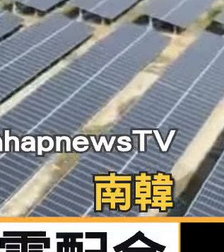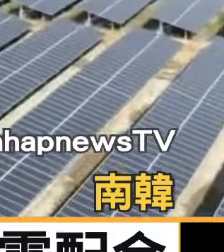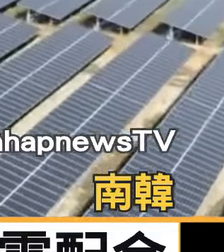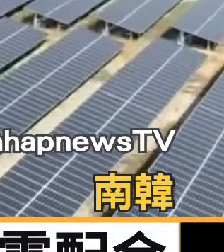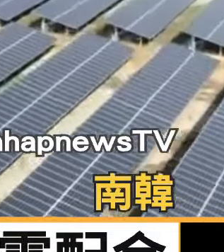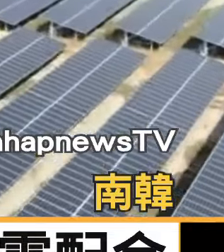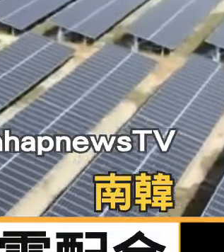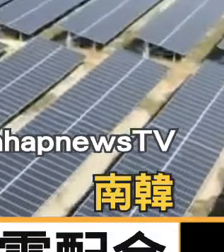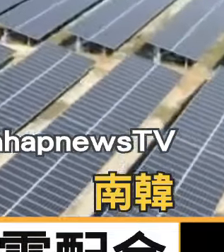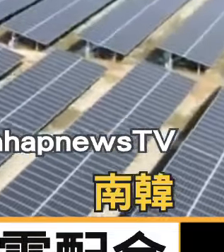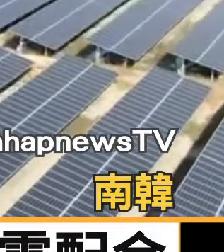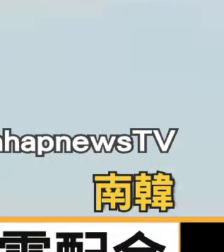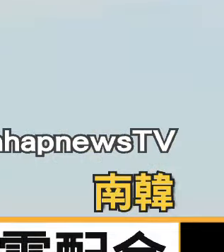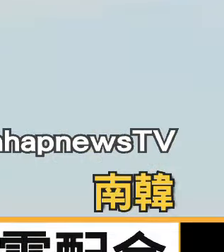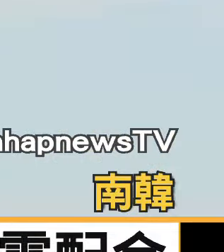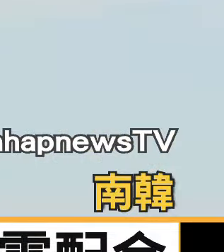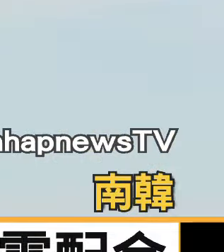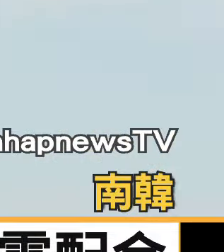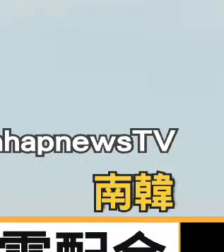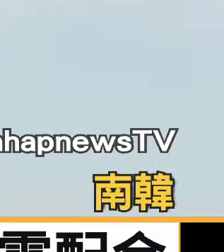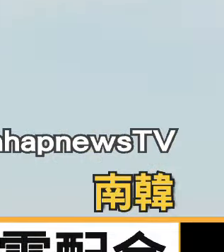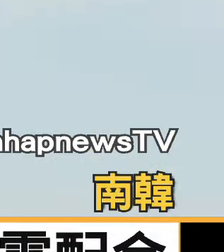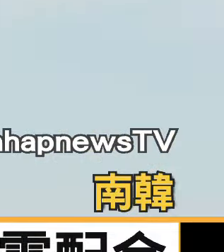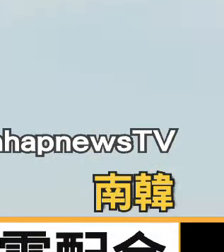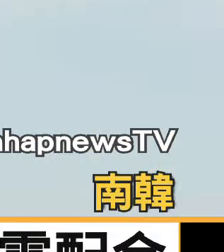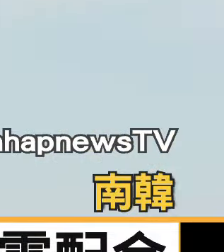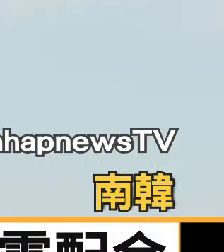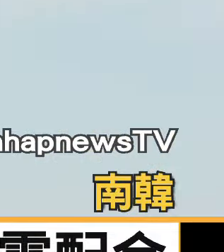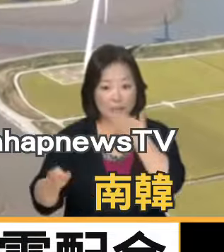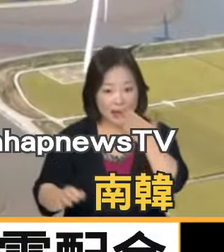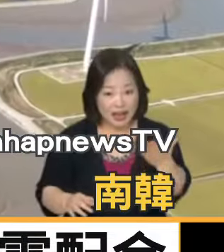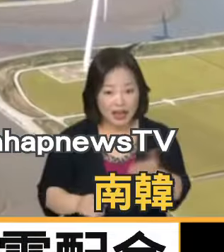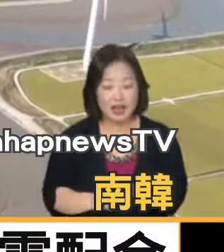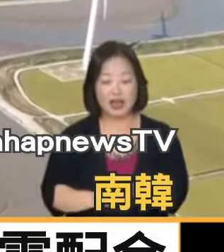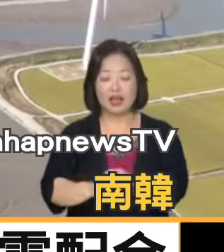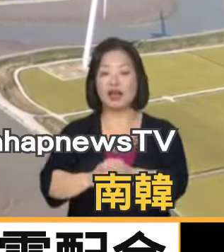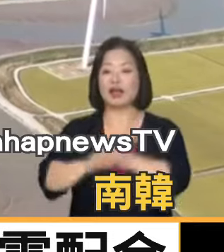量，预估2038年国内最大电力需求将高达